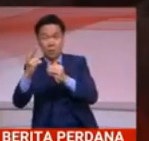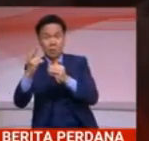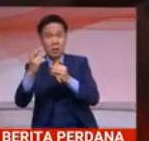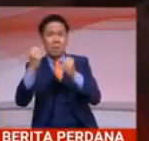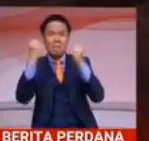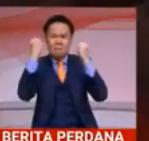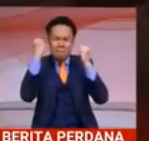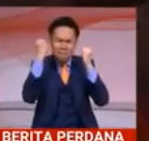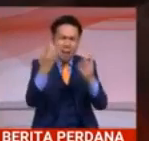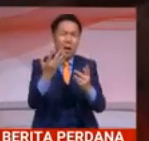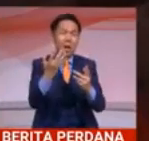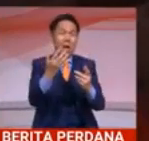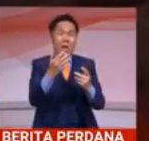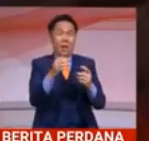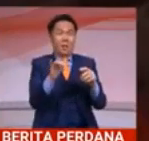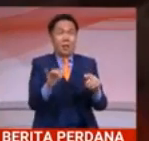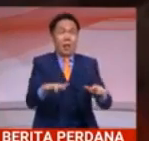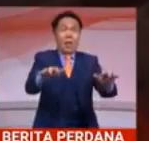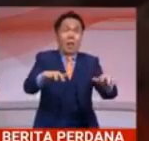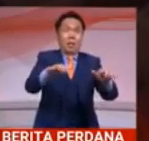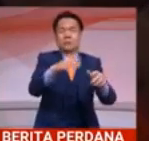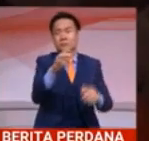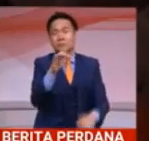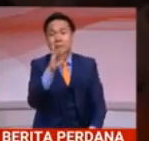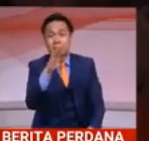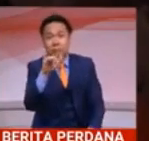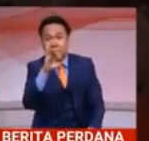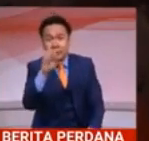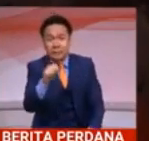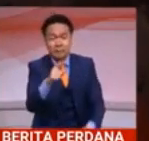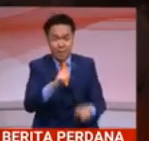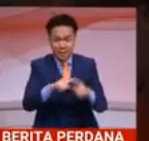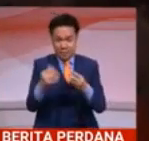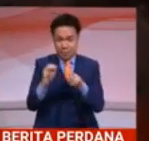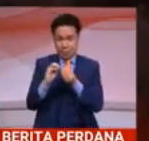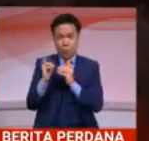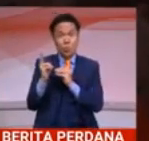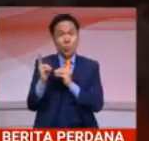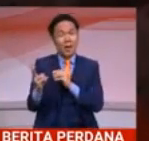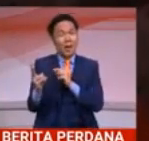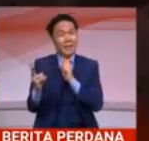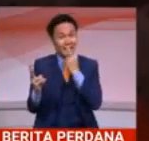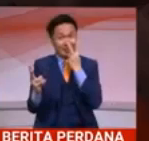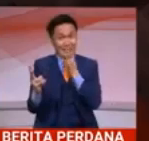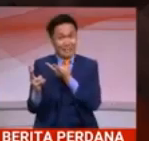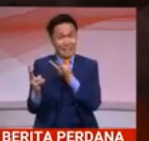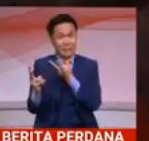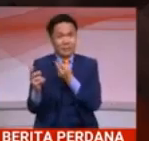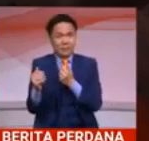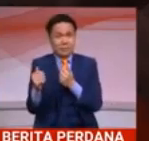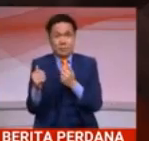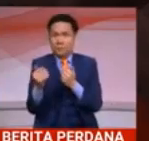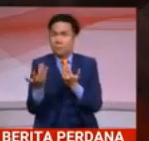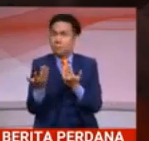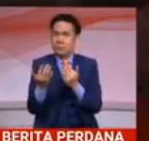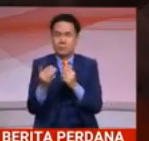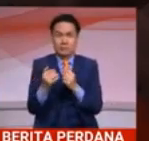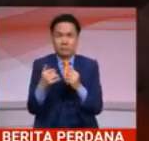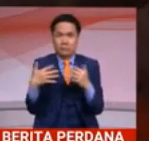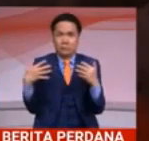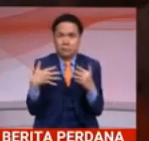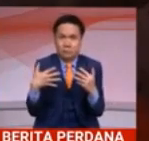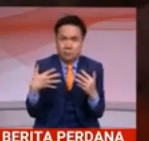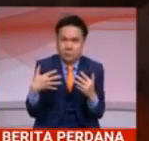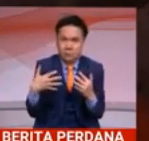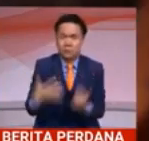sampai korang tak sempat nak bernafas tau. So untuk expectation yang part 2 nya kita kalau boleh lagi takut lah, lagi supaya orang, you